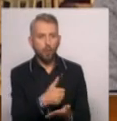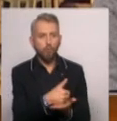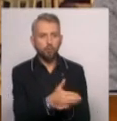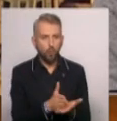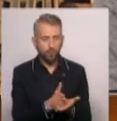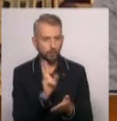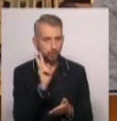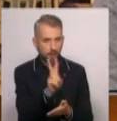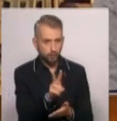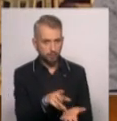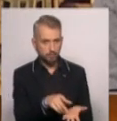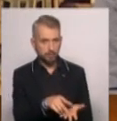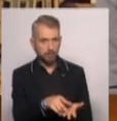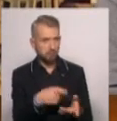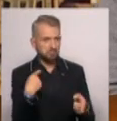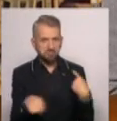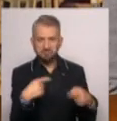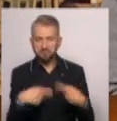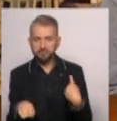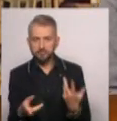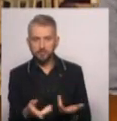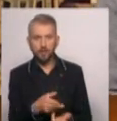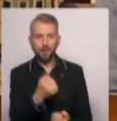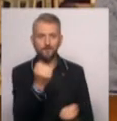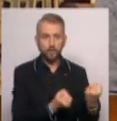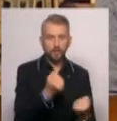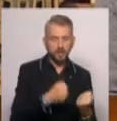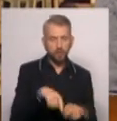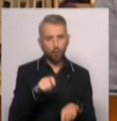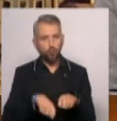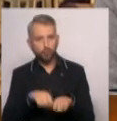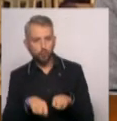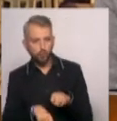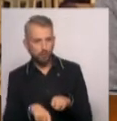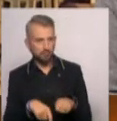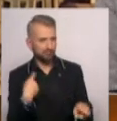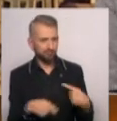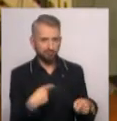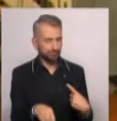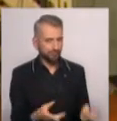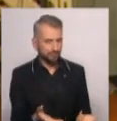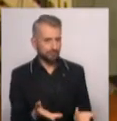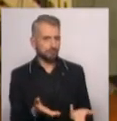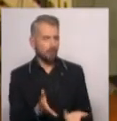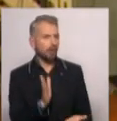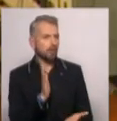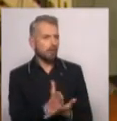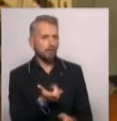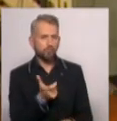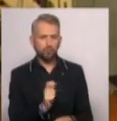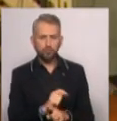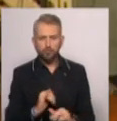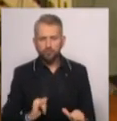тролейбусні маршрути, вона полярна. Як водії, так і кондуктори, які присутні. Є різні. Є різні. Є, ну, надзвичайно